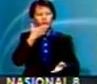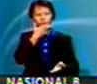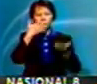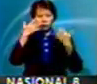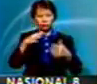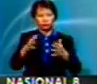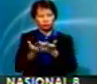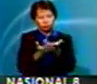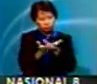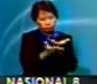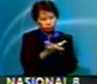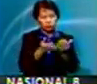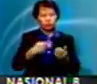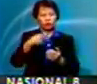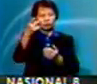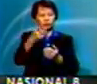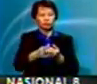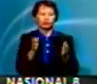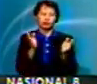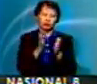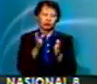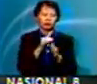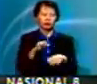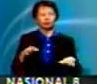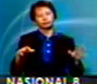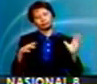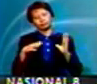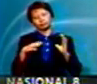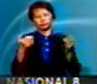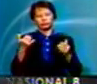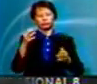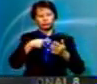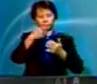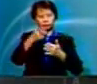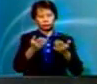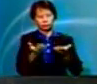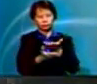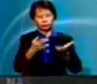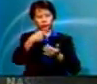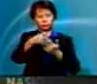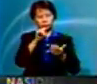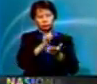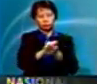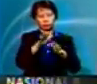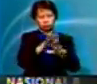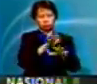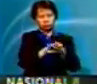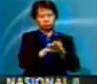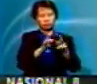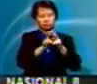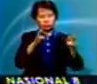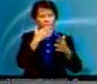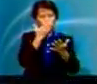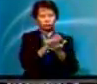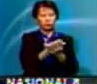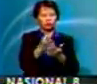telah didampingi dalam program berskala kecil dan santai. Menerusi penganjuran program seumpama itu, sambutan diterima pihaknya amat